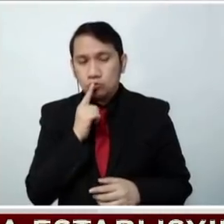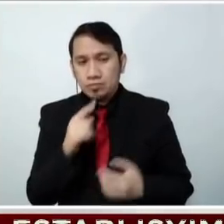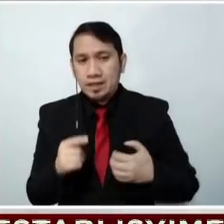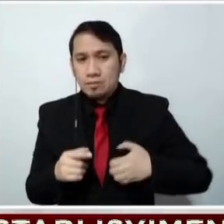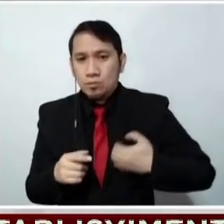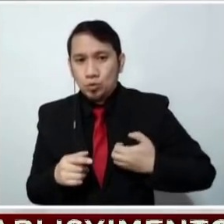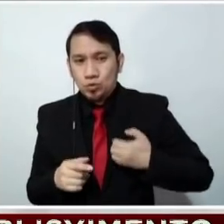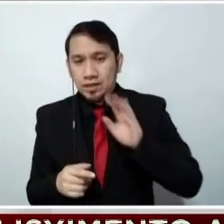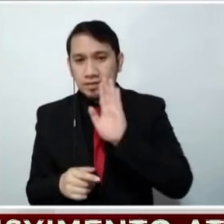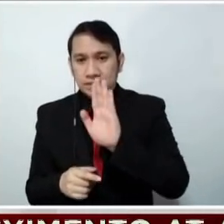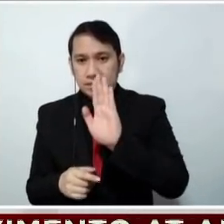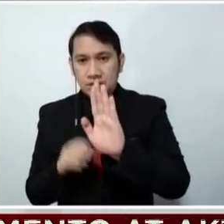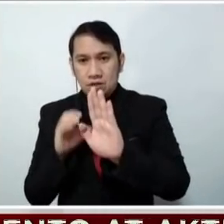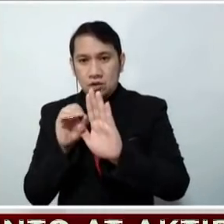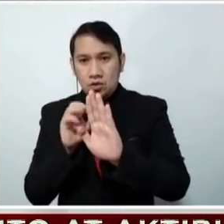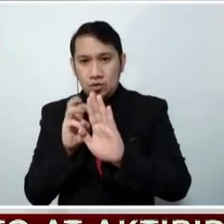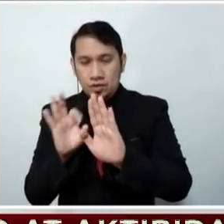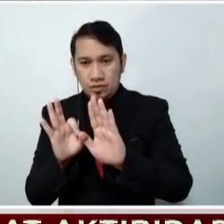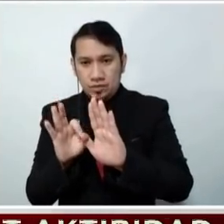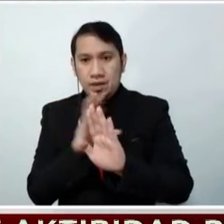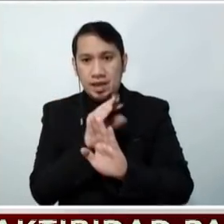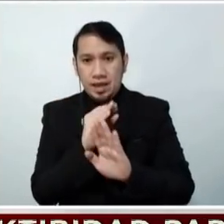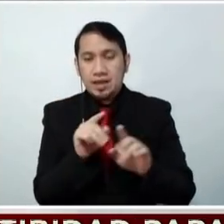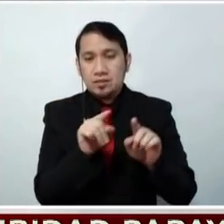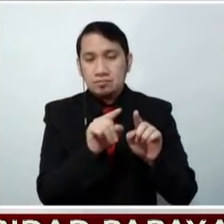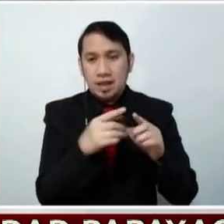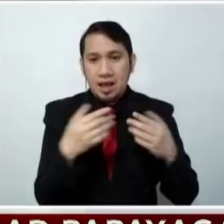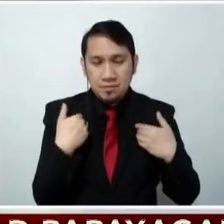financial burden on the part of the government.